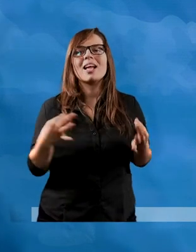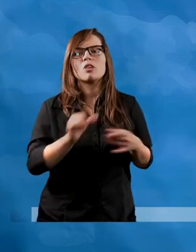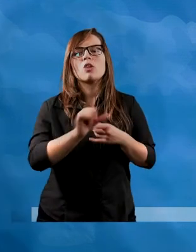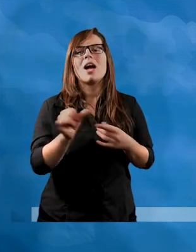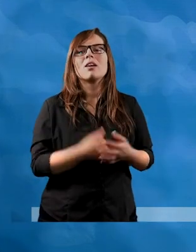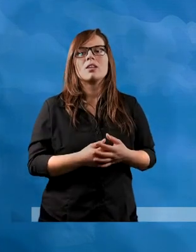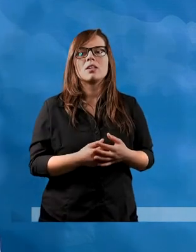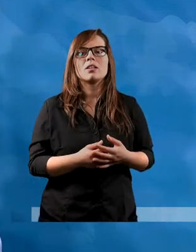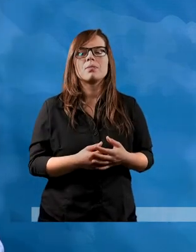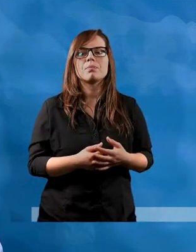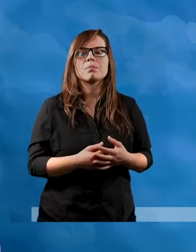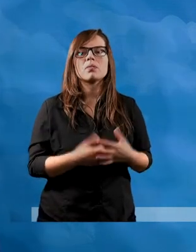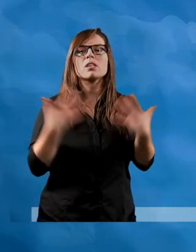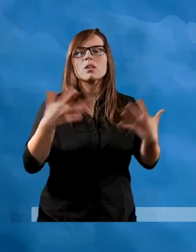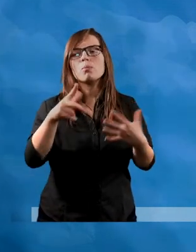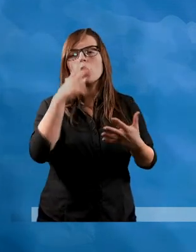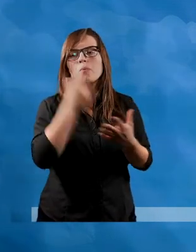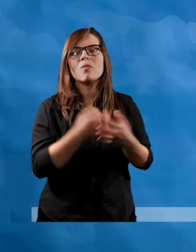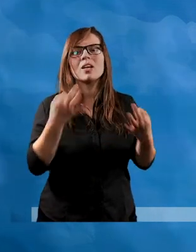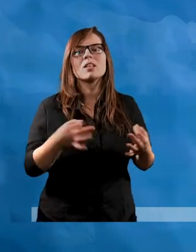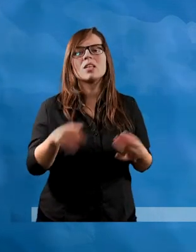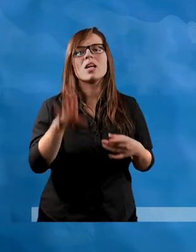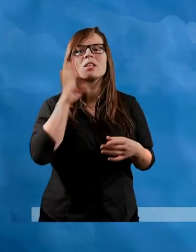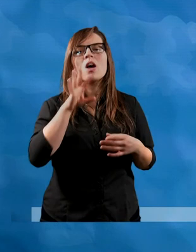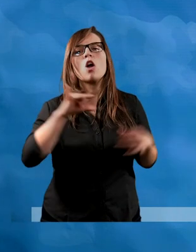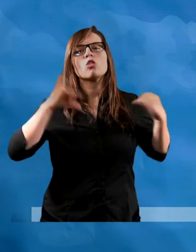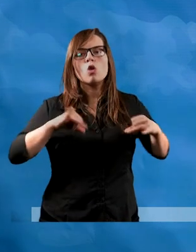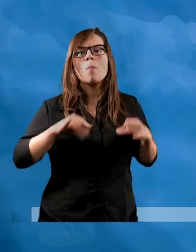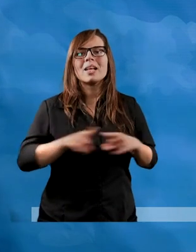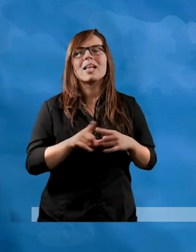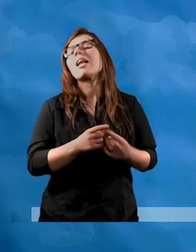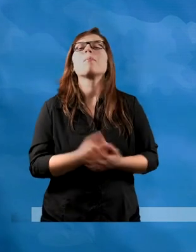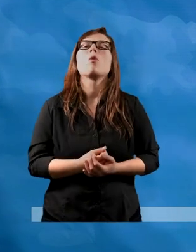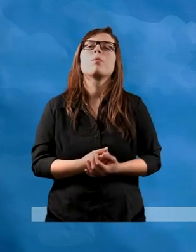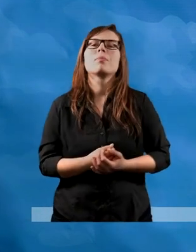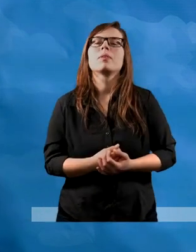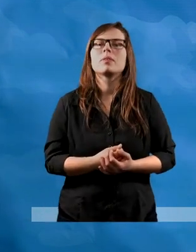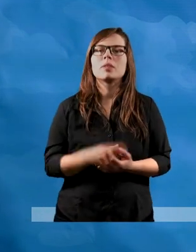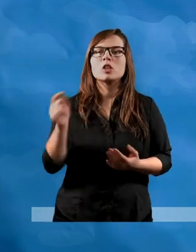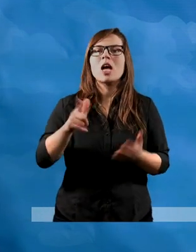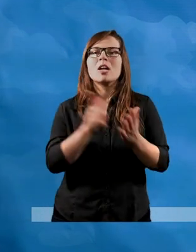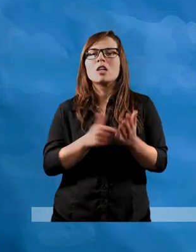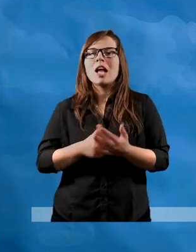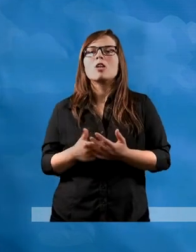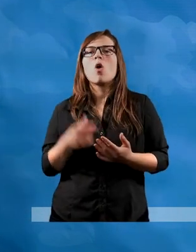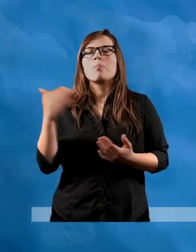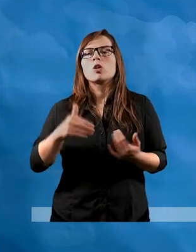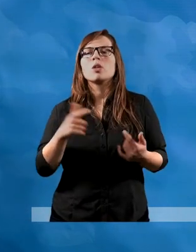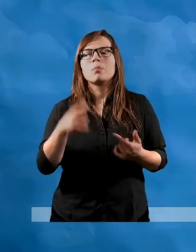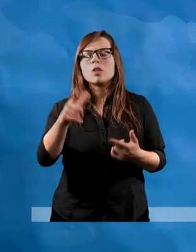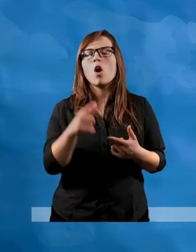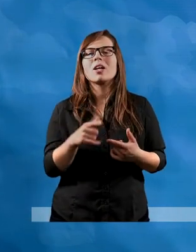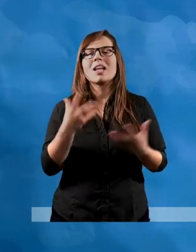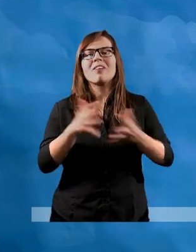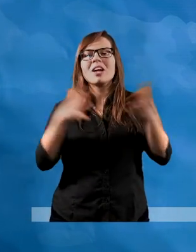dzisiaj. Zresztą nie muszę potwierdzeń medycznych, widzę to po sobie po prostu, że często wydolność na siłowni mam